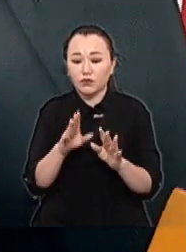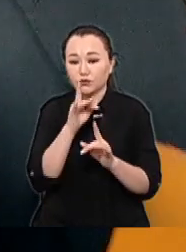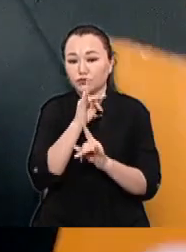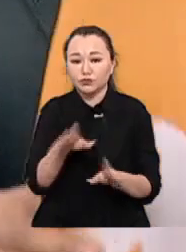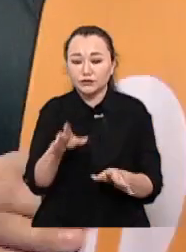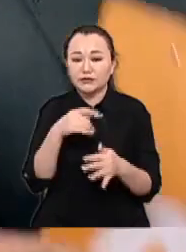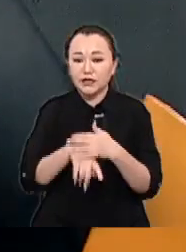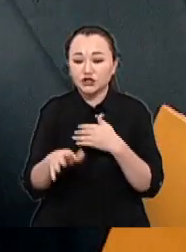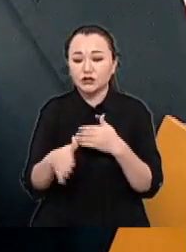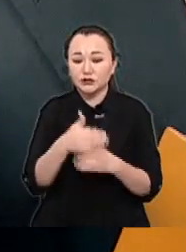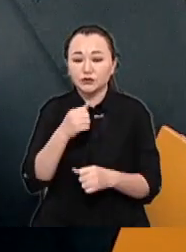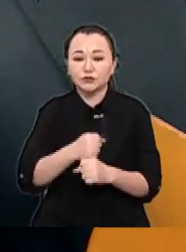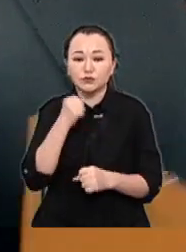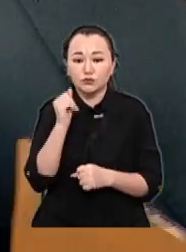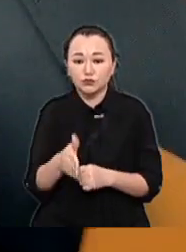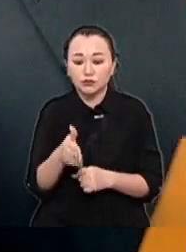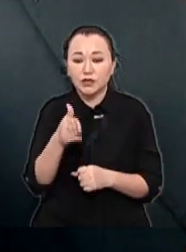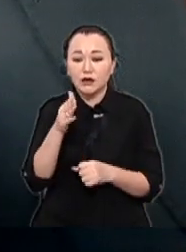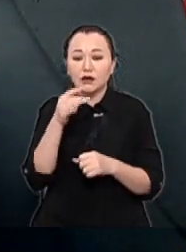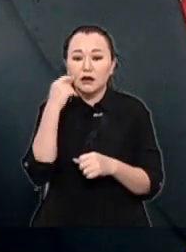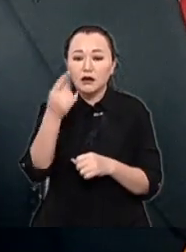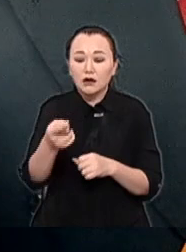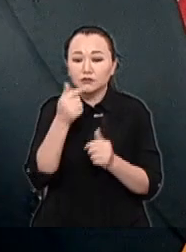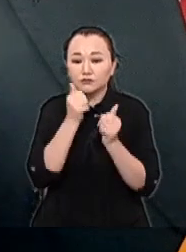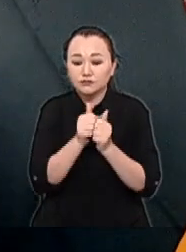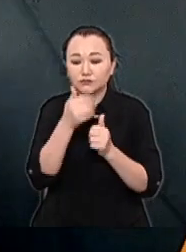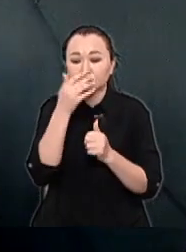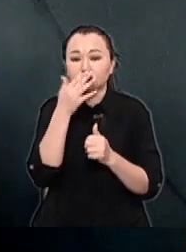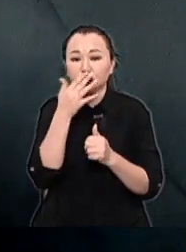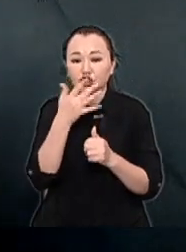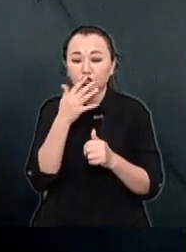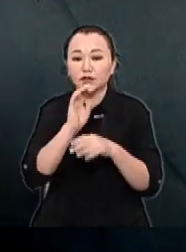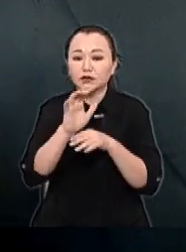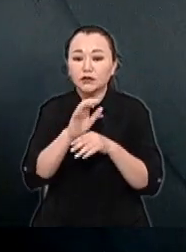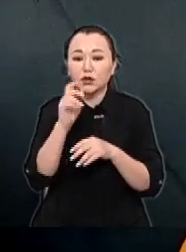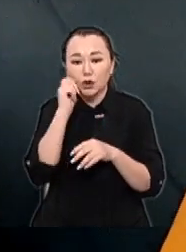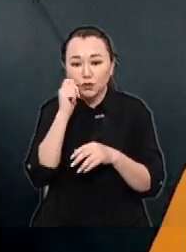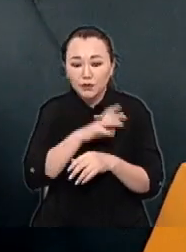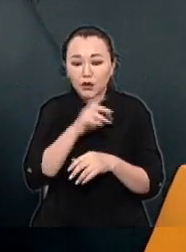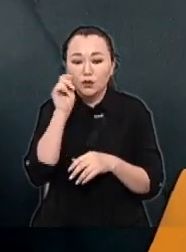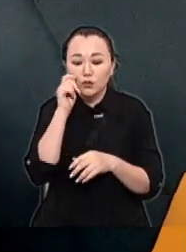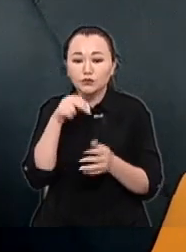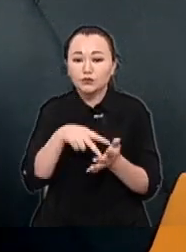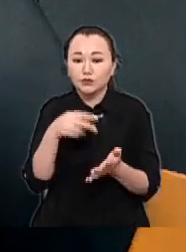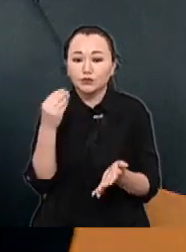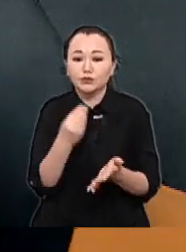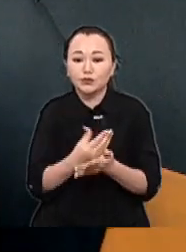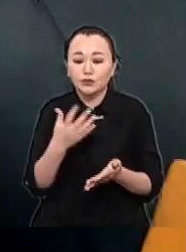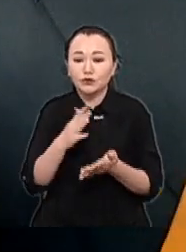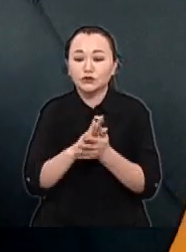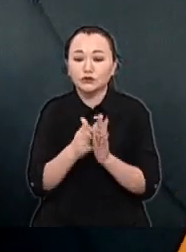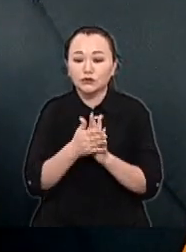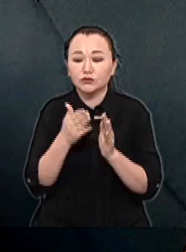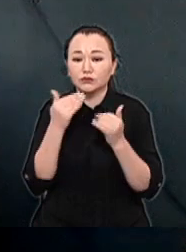Яны жаза катаң болмак. Ал жакын шетелге контрабандалык көгөнүс тасмалдагандар элде пияздын кымбаттауына жагдай